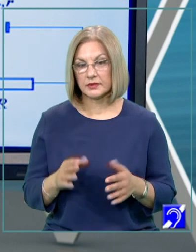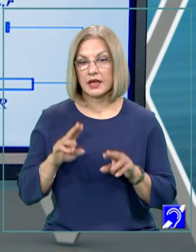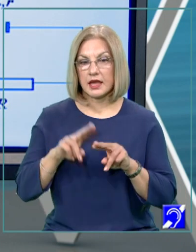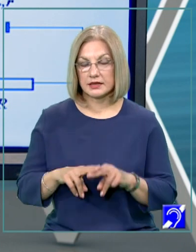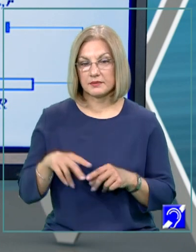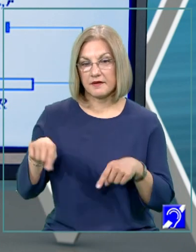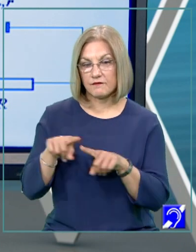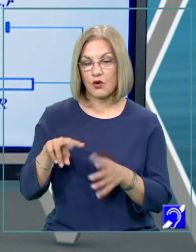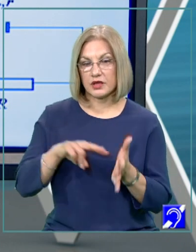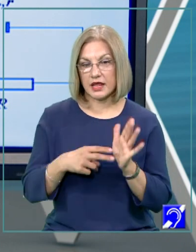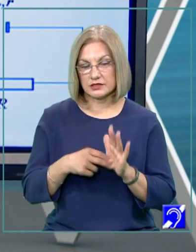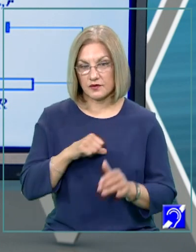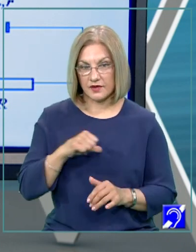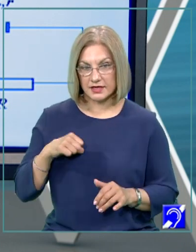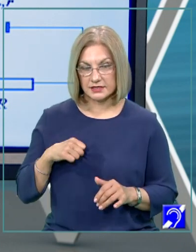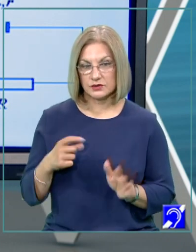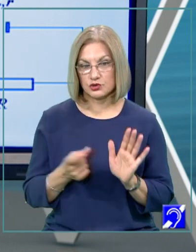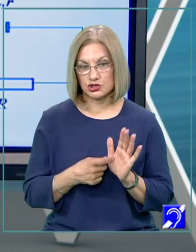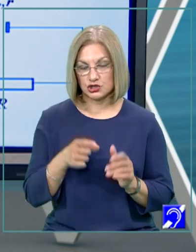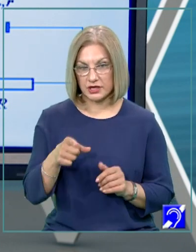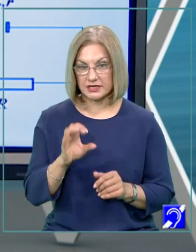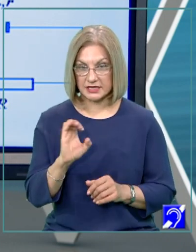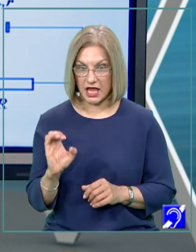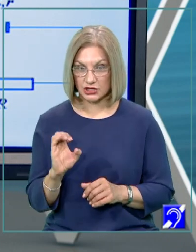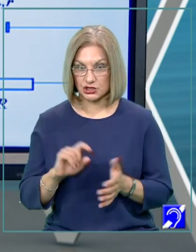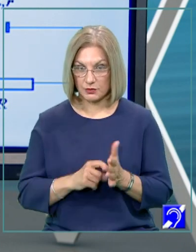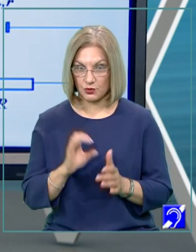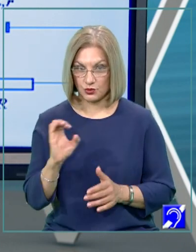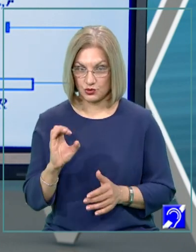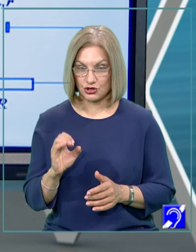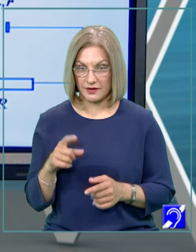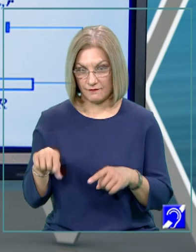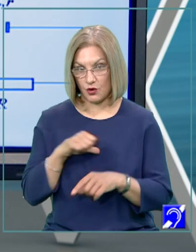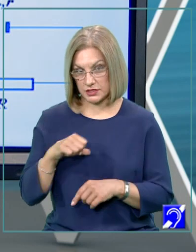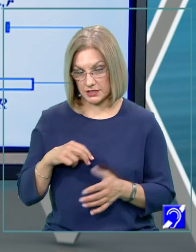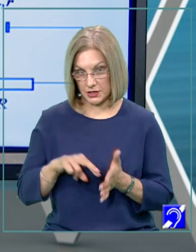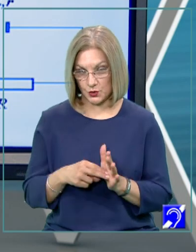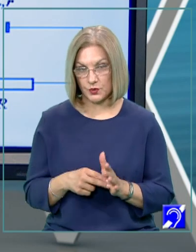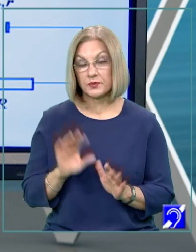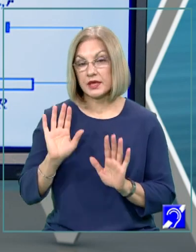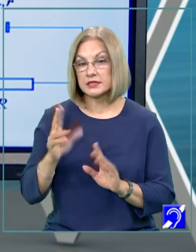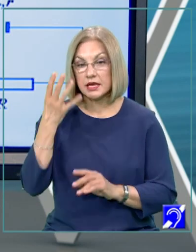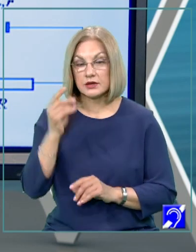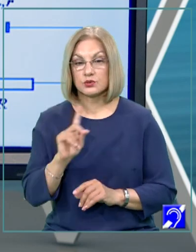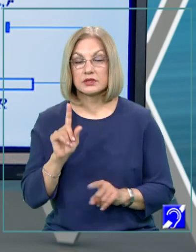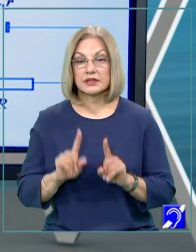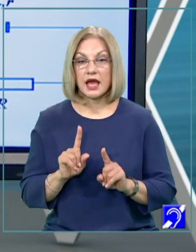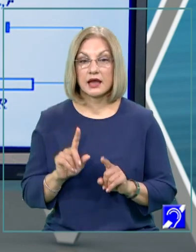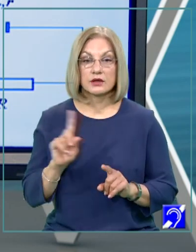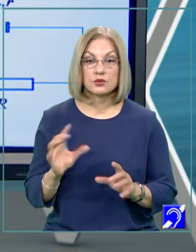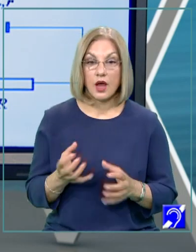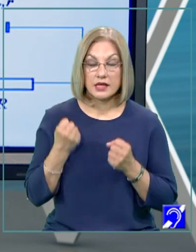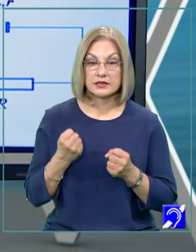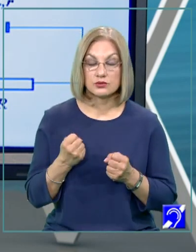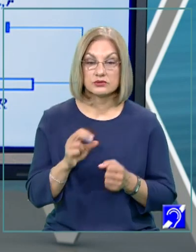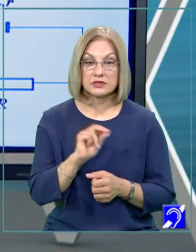rezolvați singur cerința c a problemei și vă rog să nu uitați că dacă nu ați reușit să scrieți